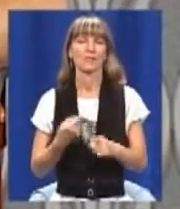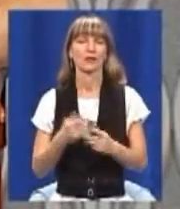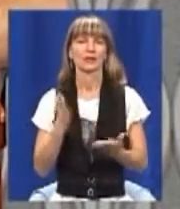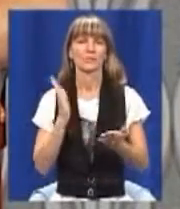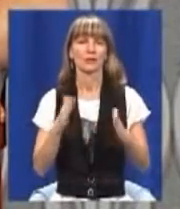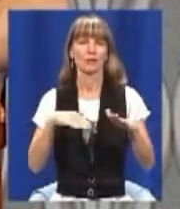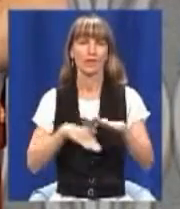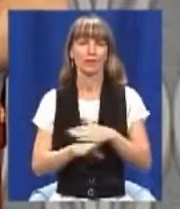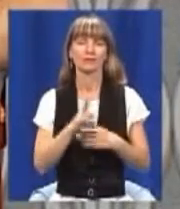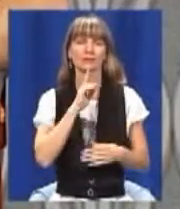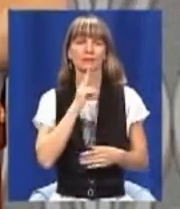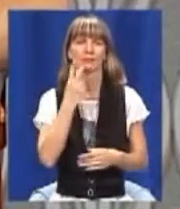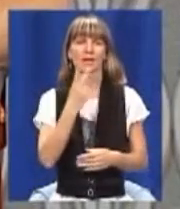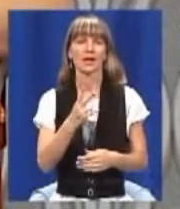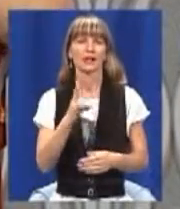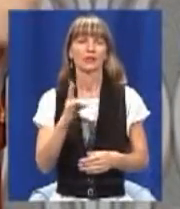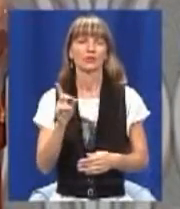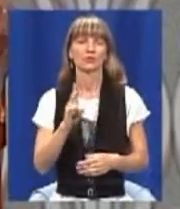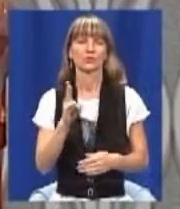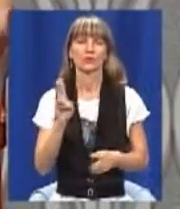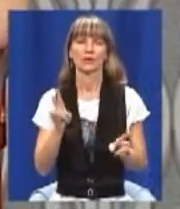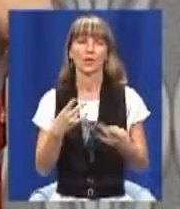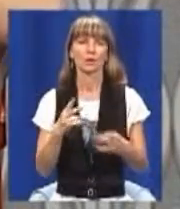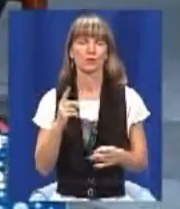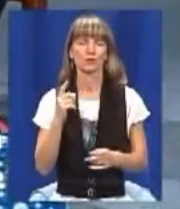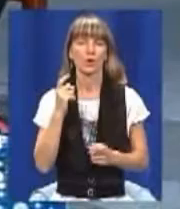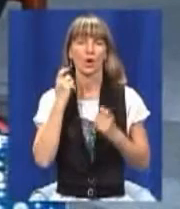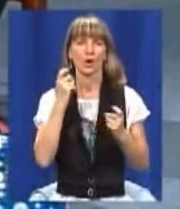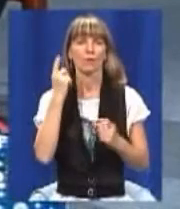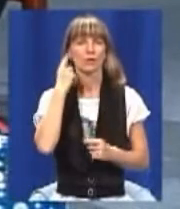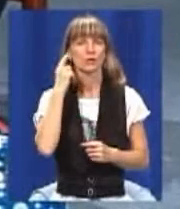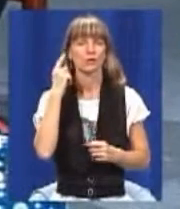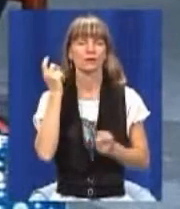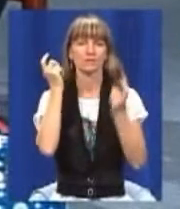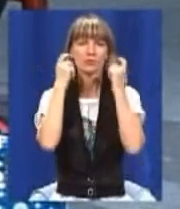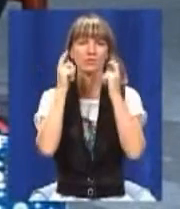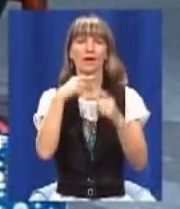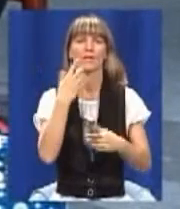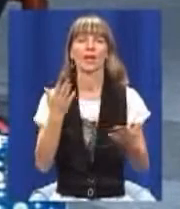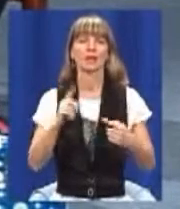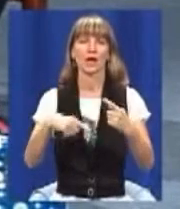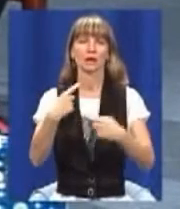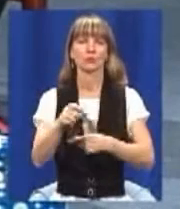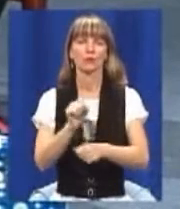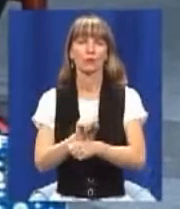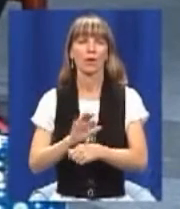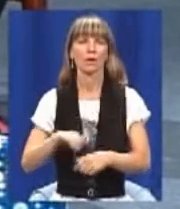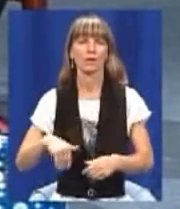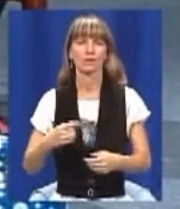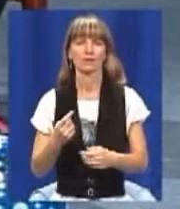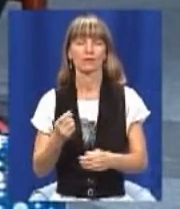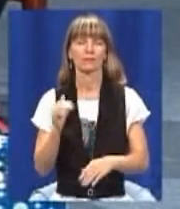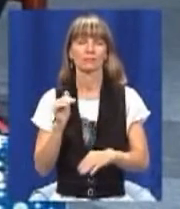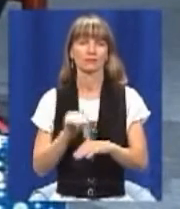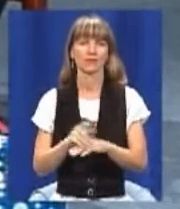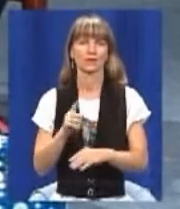в метрополітені, зверніть обов'язково увагу, що не варто слухати гучну музику в навушниках, тому що там кажуть, яка наступна зупинка, а потім виявляється, ти